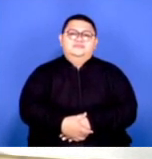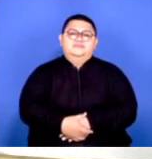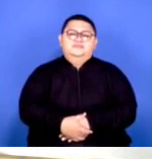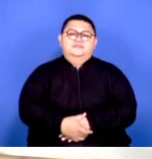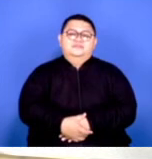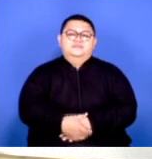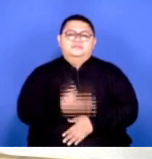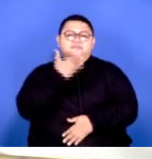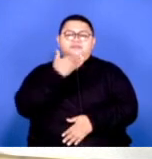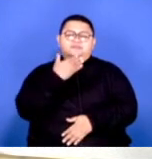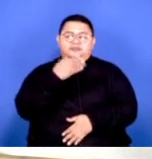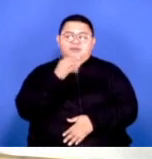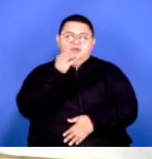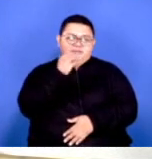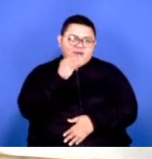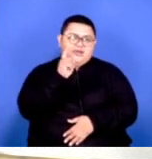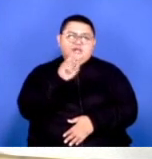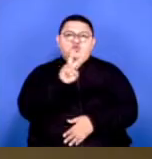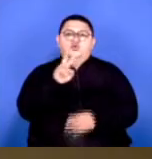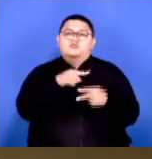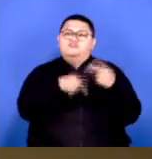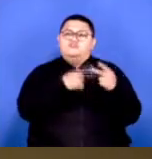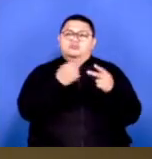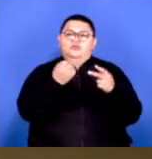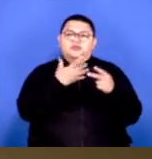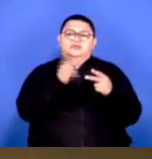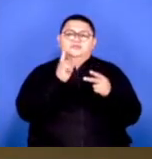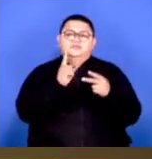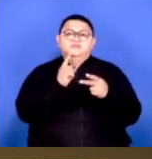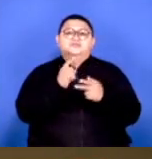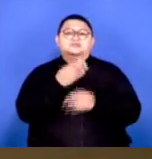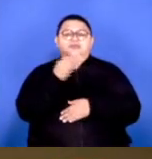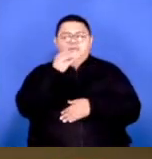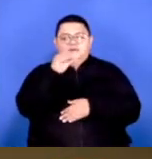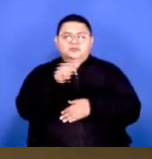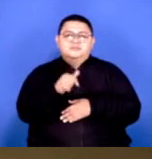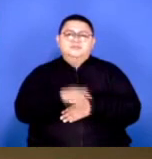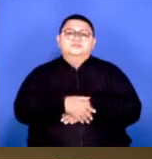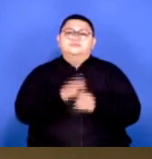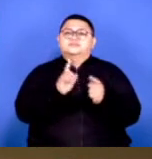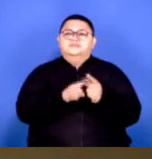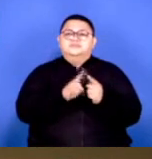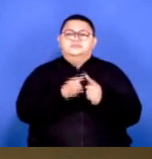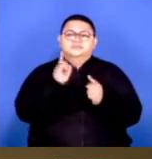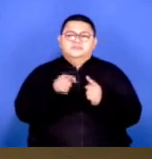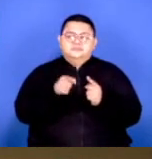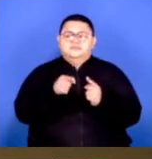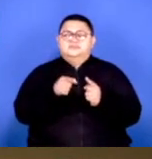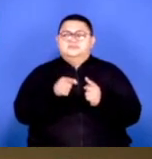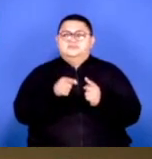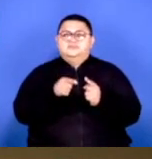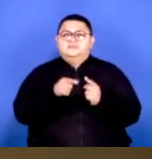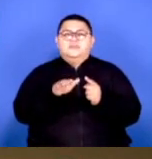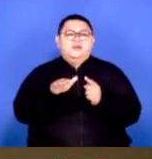Ya, selamat pagi pemirsa, ada dua informasi yang akan kami kabarkan pada pagi hari ini. Informasi pertama pemirsa mengenai